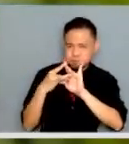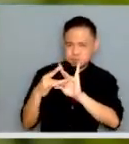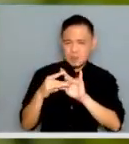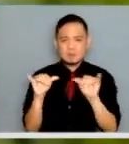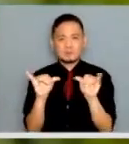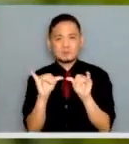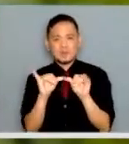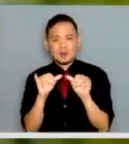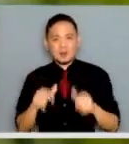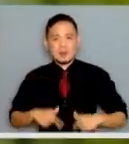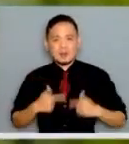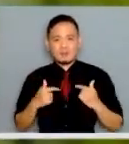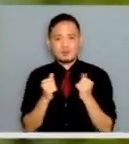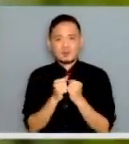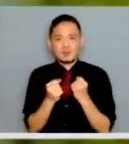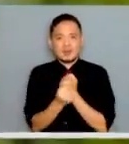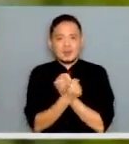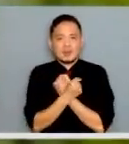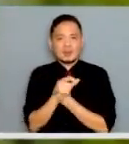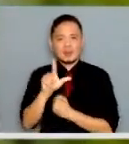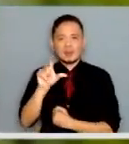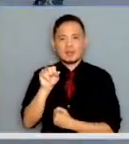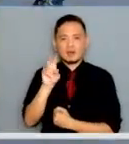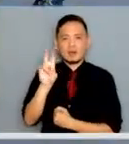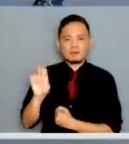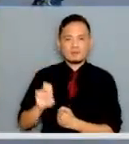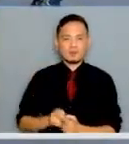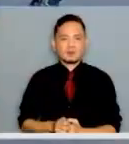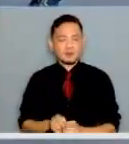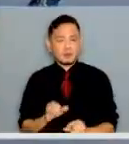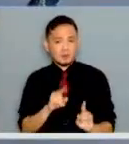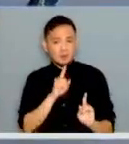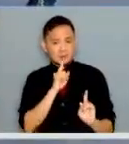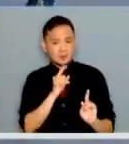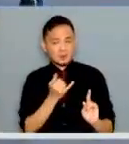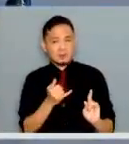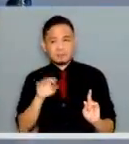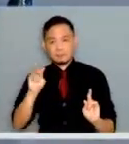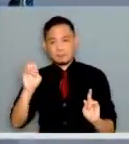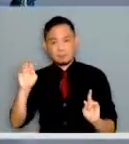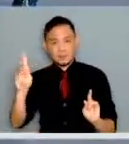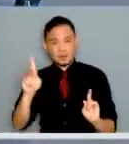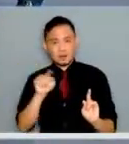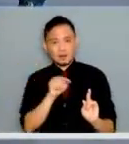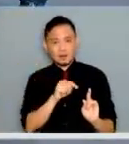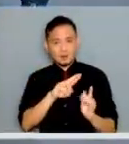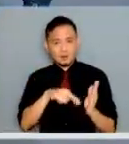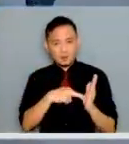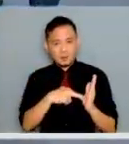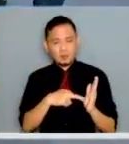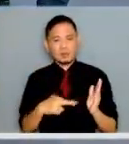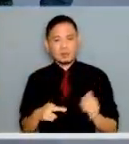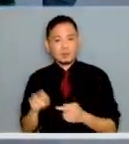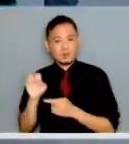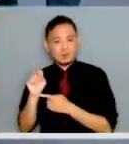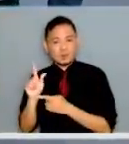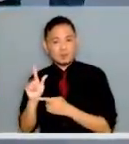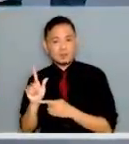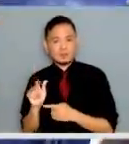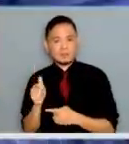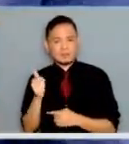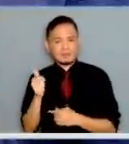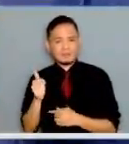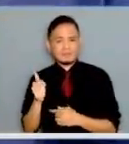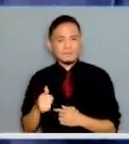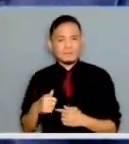love. So, medyo naman ako. Sorry, so medyo contemporary ba ito? For example, si Mark, sa original play, yung camcorder niya, ganito, manual, di